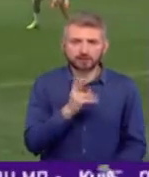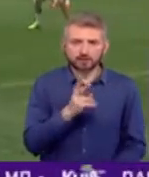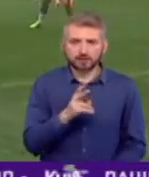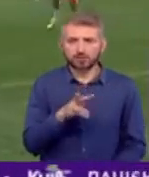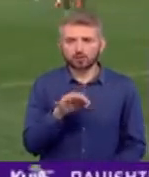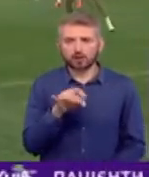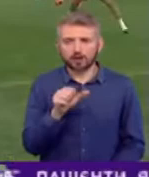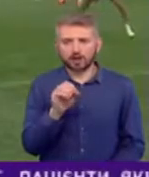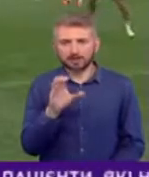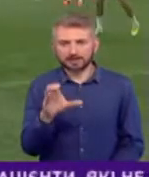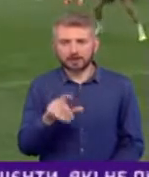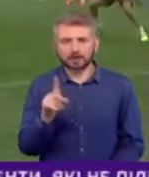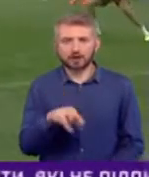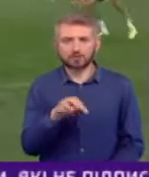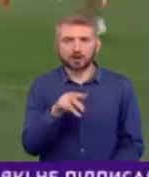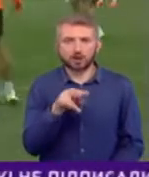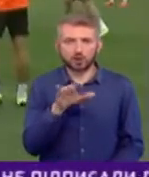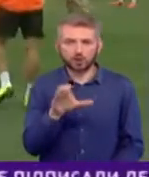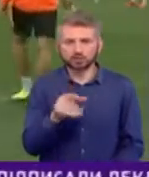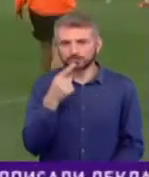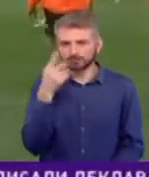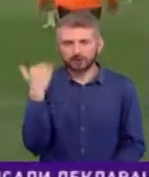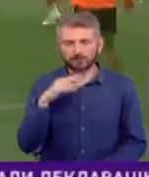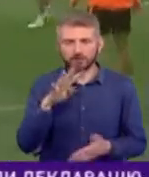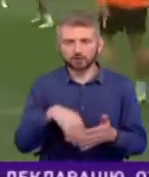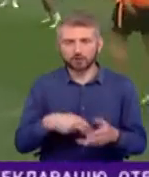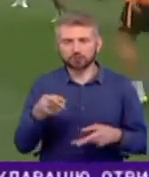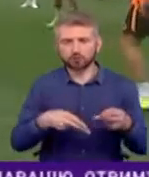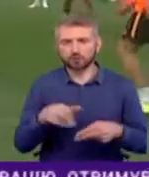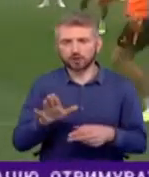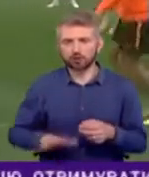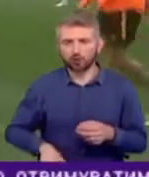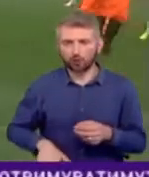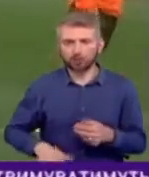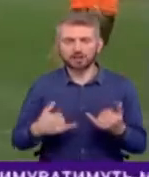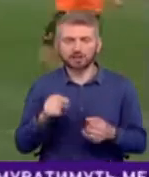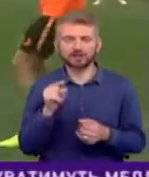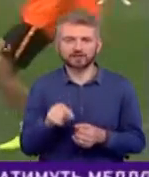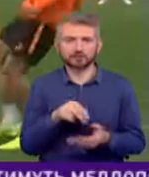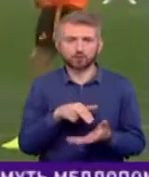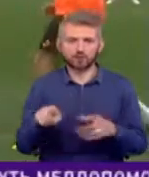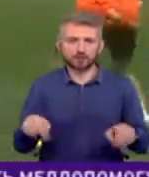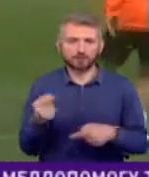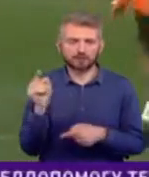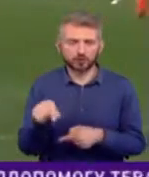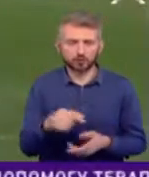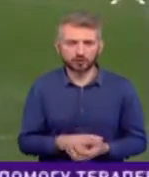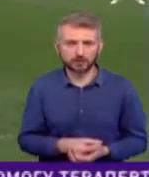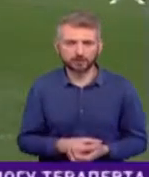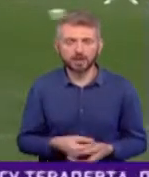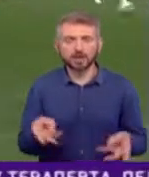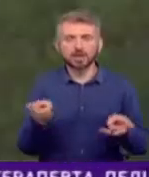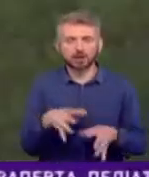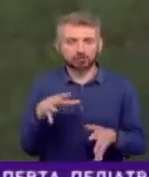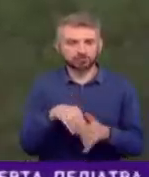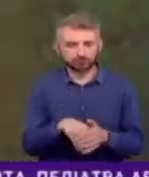Джуніор Мораес. А також Марлос, якому днями у Барселоні пропорвали ногу, і зараз він проходить там реабілітацію. Решта в